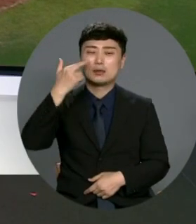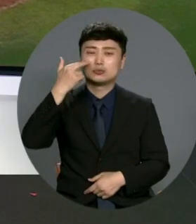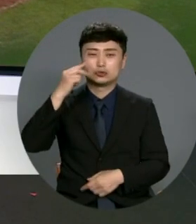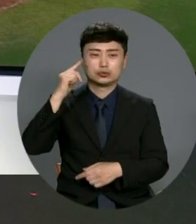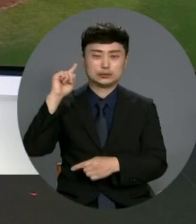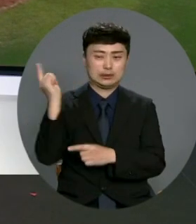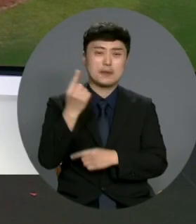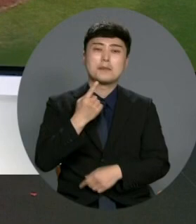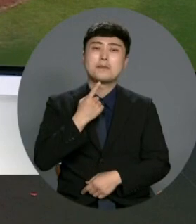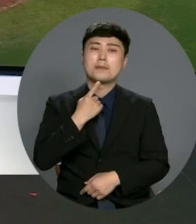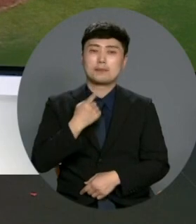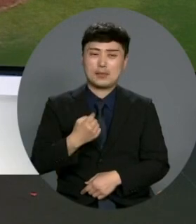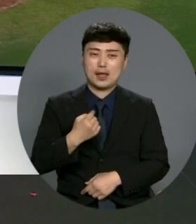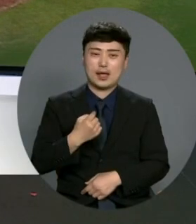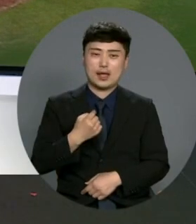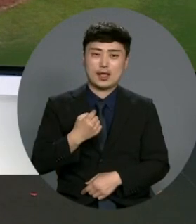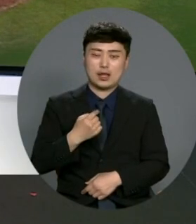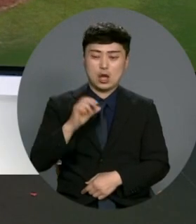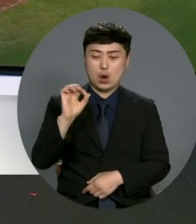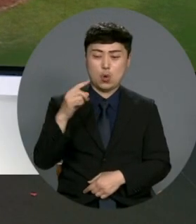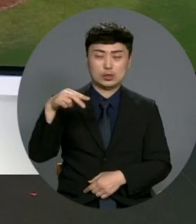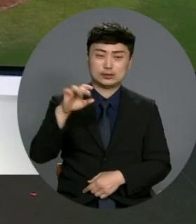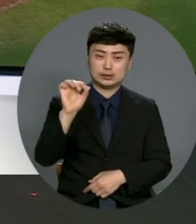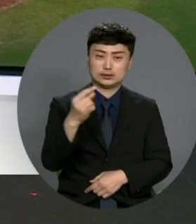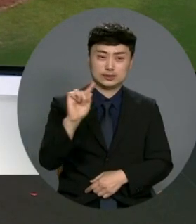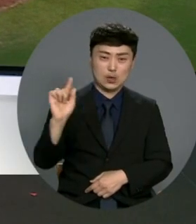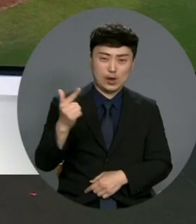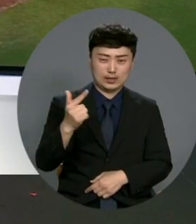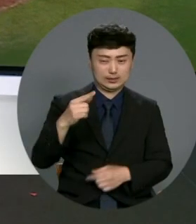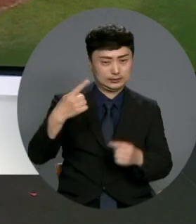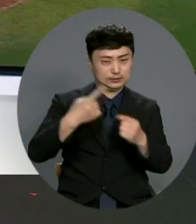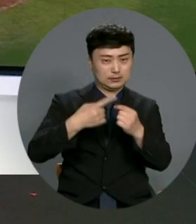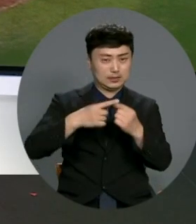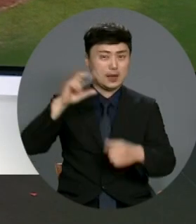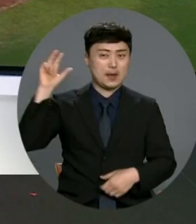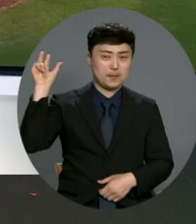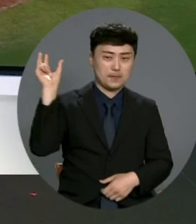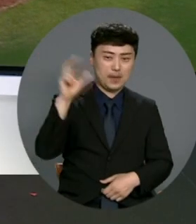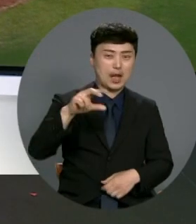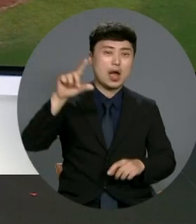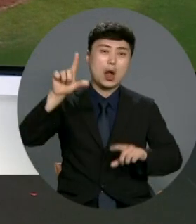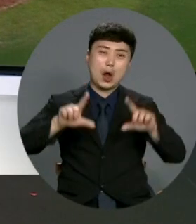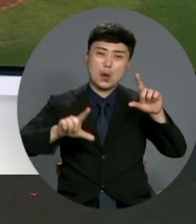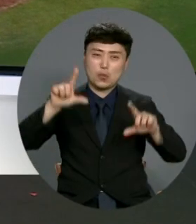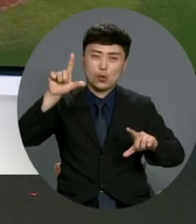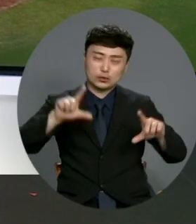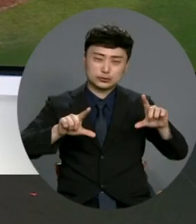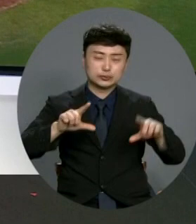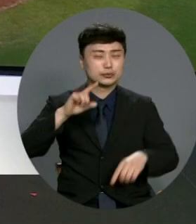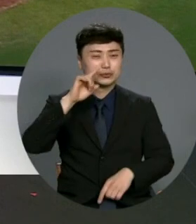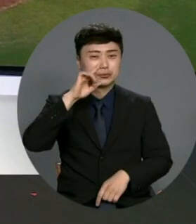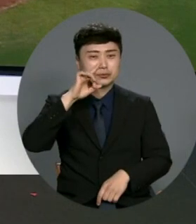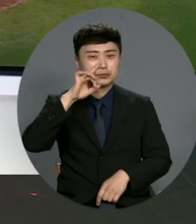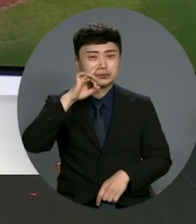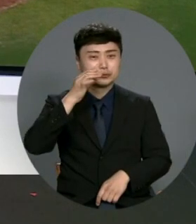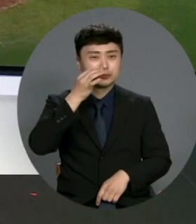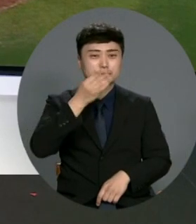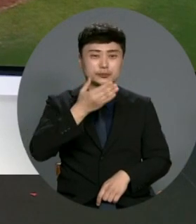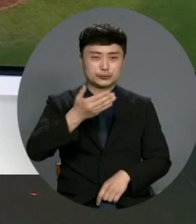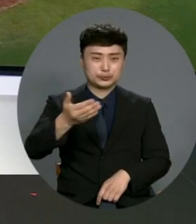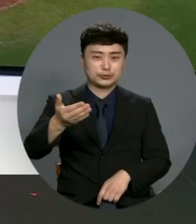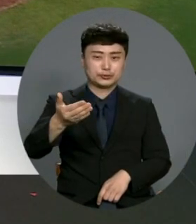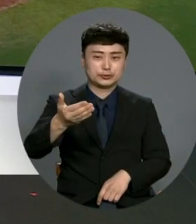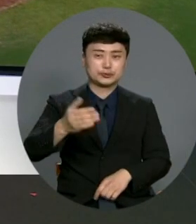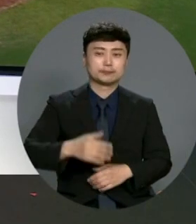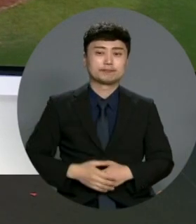거치며 불펜에서만 활약했던 오승환 선수의 첫 선발 등판. 과연 어떤 모습을 보였을까요? 현장에